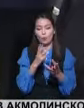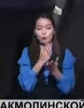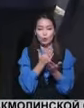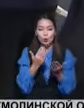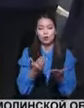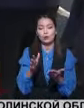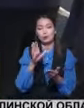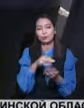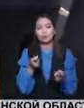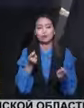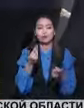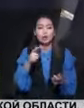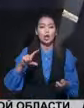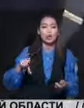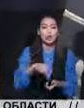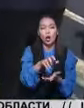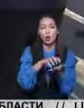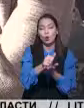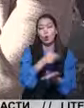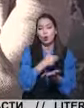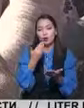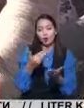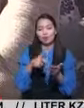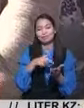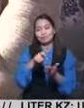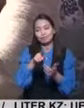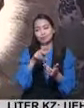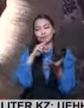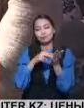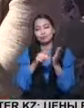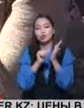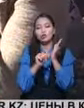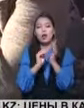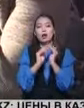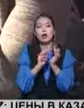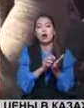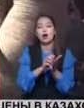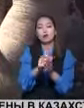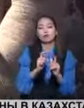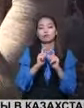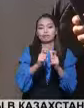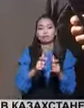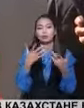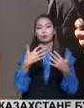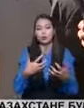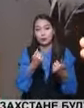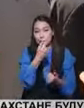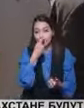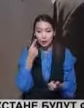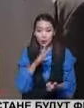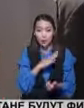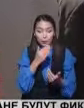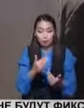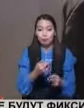через него будет проходить дорога. Ради новой магистрали планируется снести 60 гаражей. Уведомление о сносе люди получили накануне. Причем на